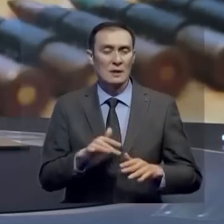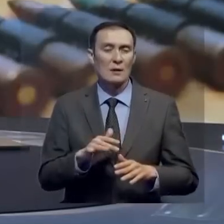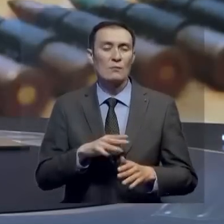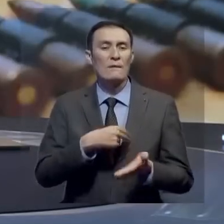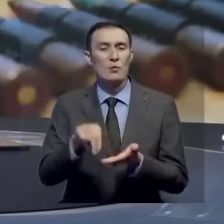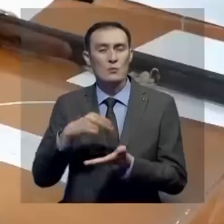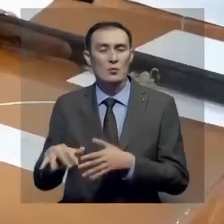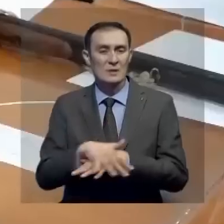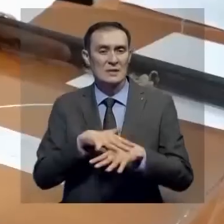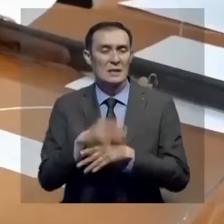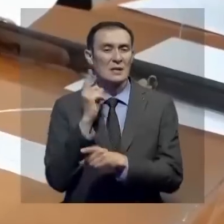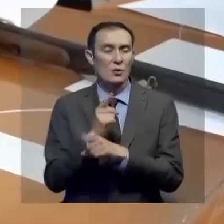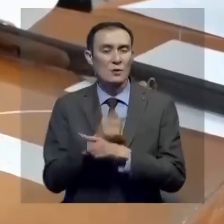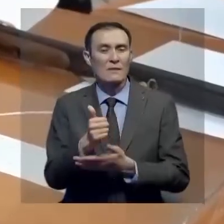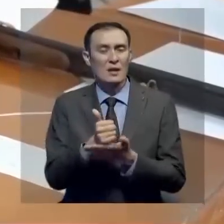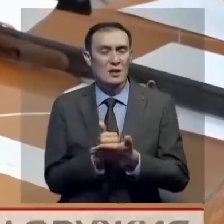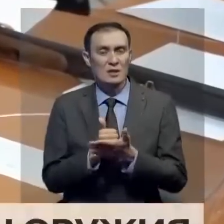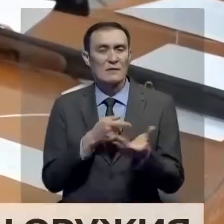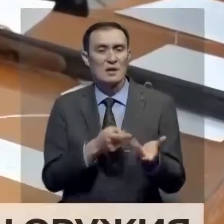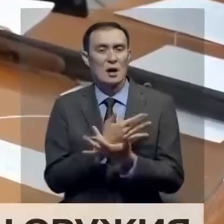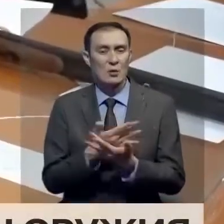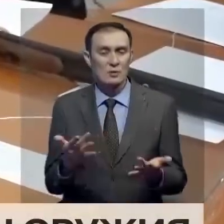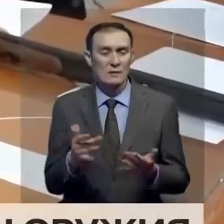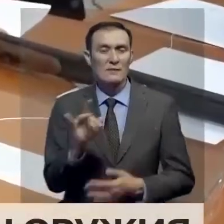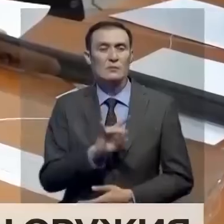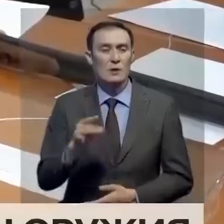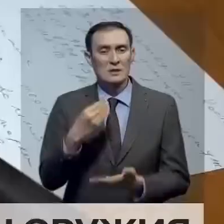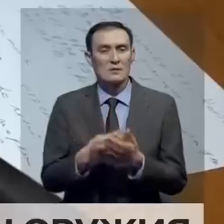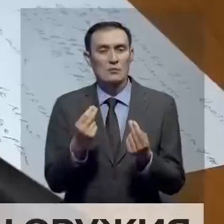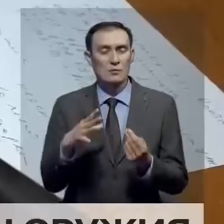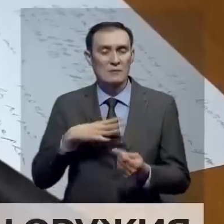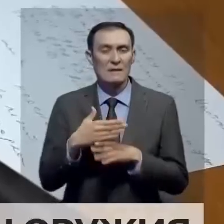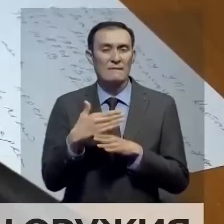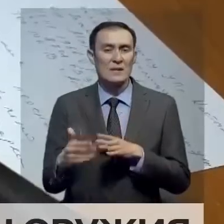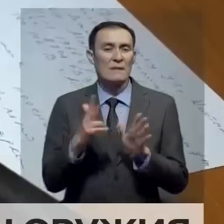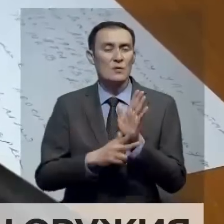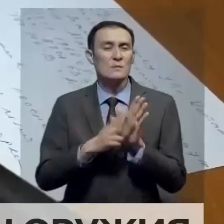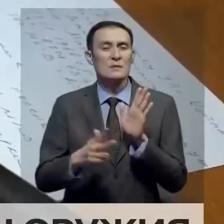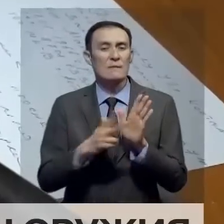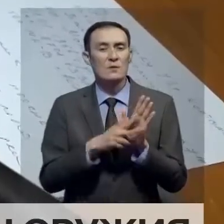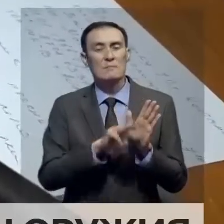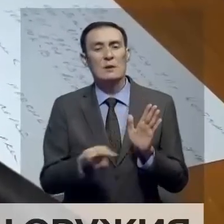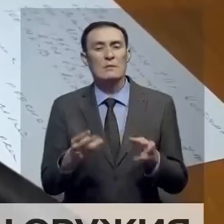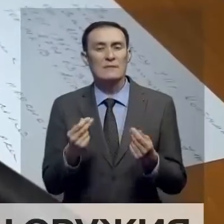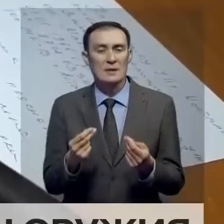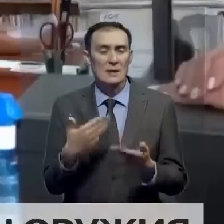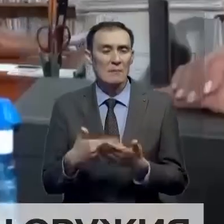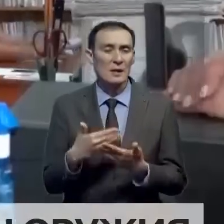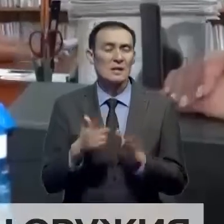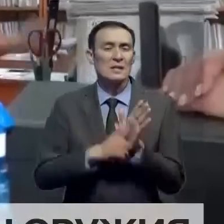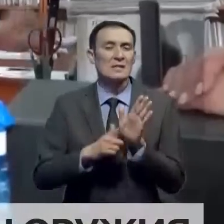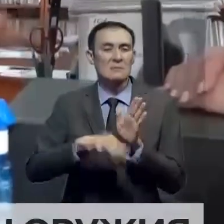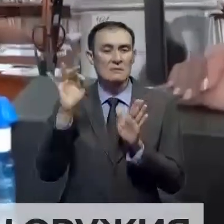акции по выкупу у населения незаконно хранящегося оружия. Из-за республиканского бюджета на это выделили 88 миллионов